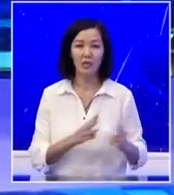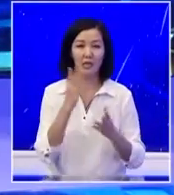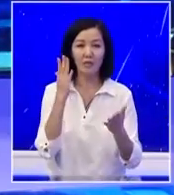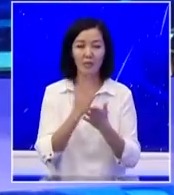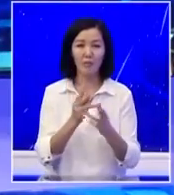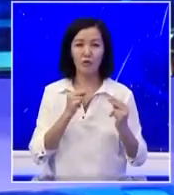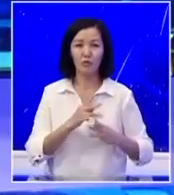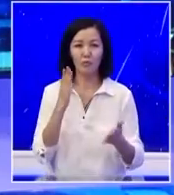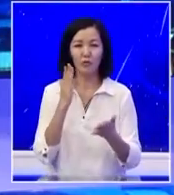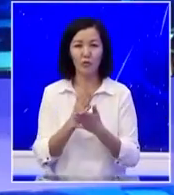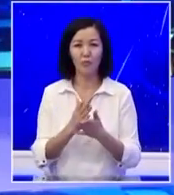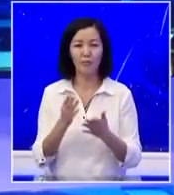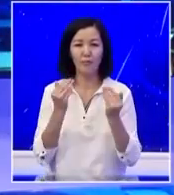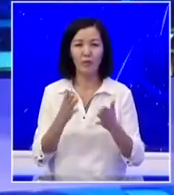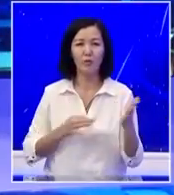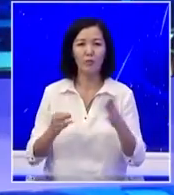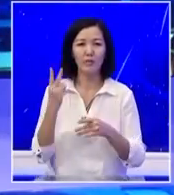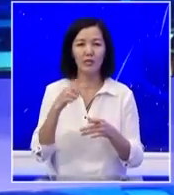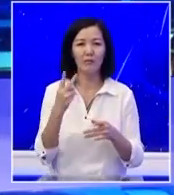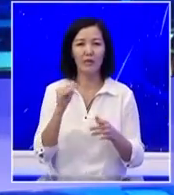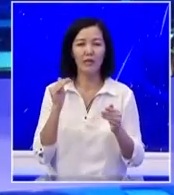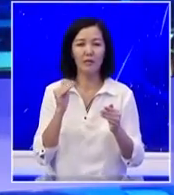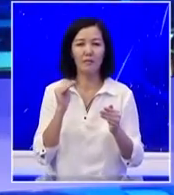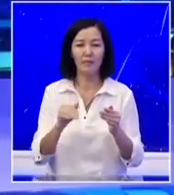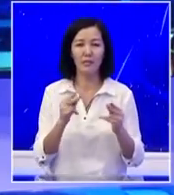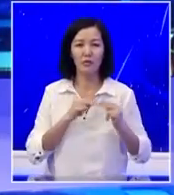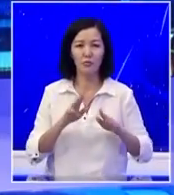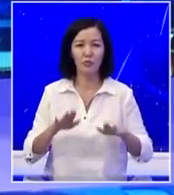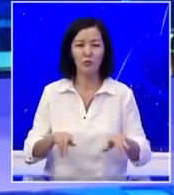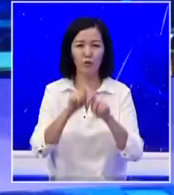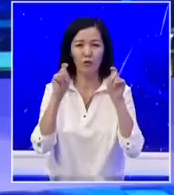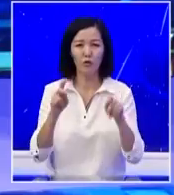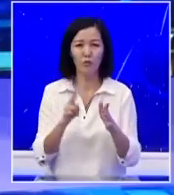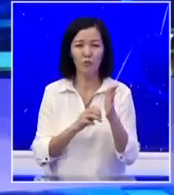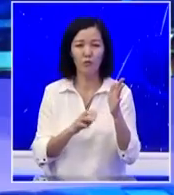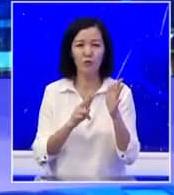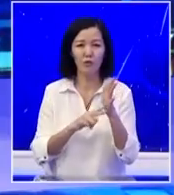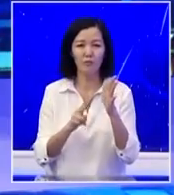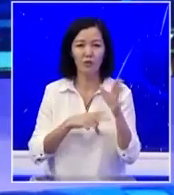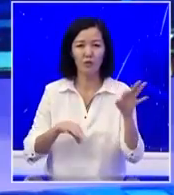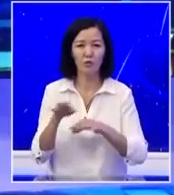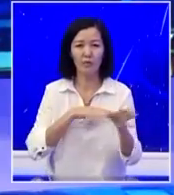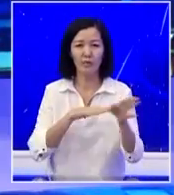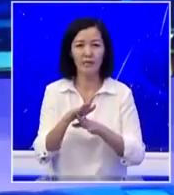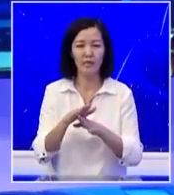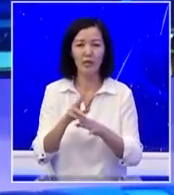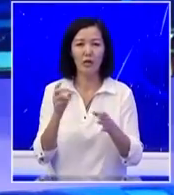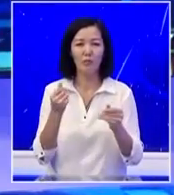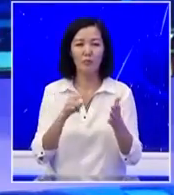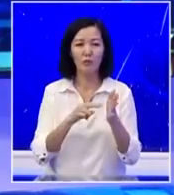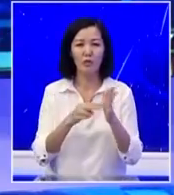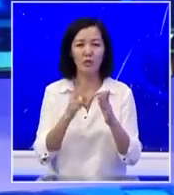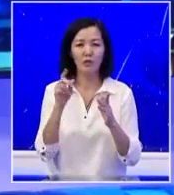Ынта болса жұмыс көп. Биыл облыста 22 мың жаңа жұмыс орны құрылып, 977 жоба іске асырылады. Ол үшін